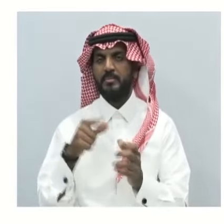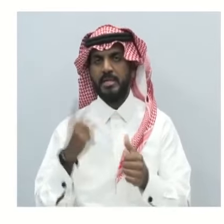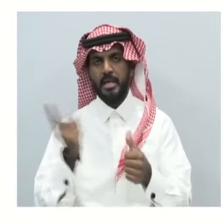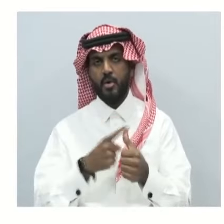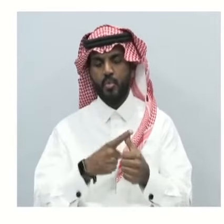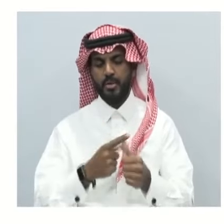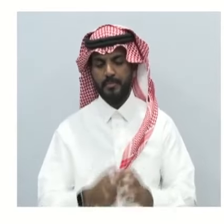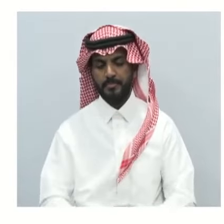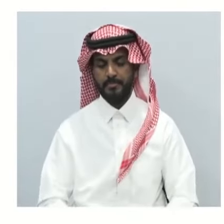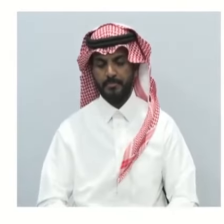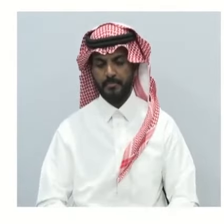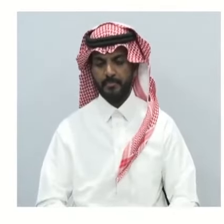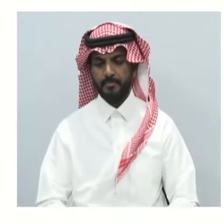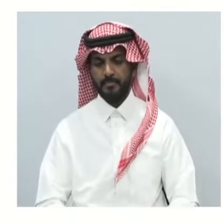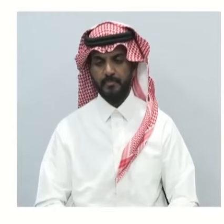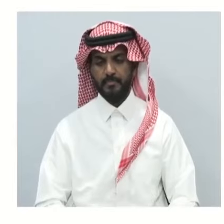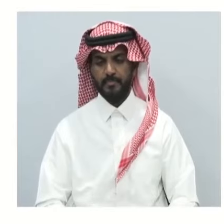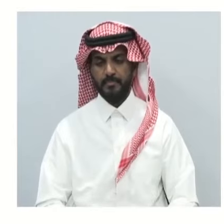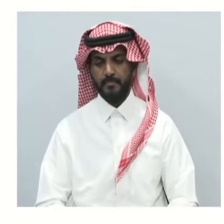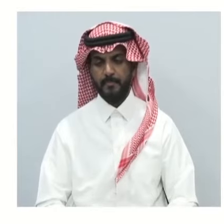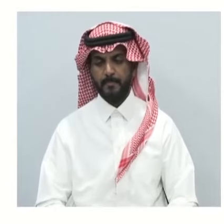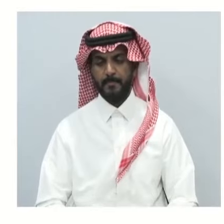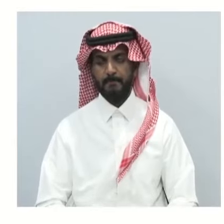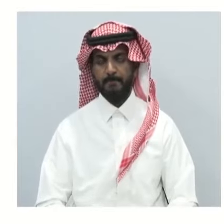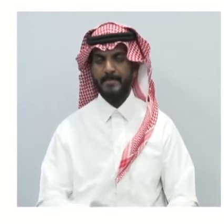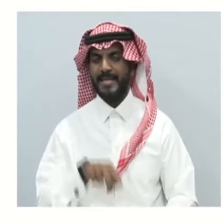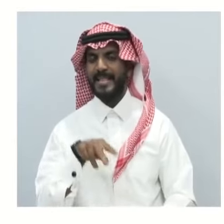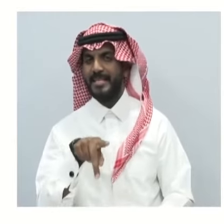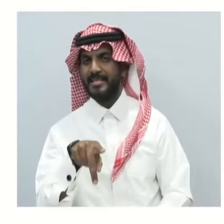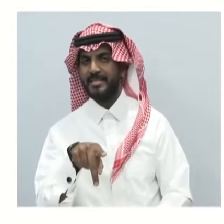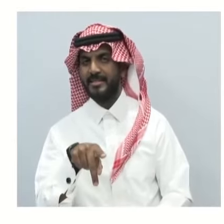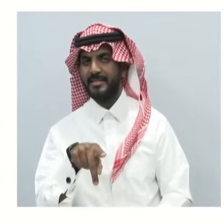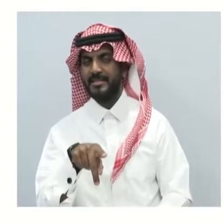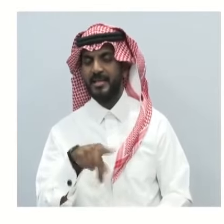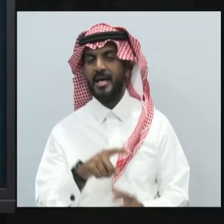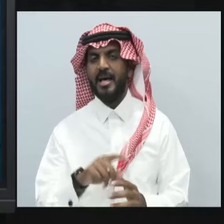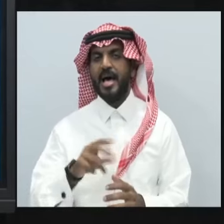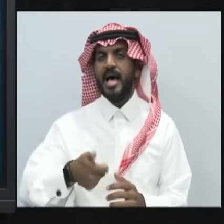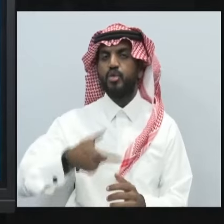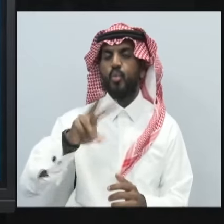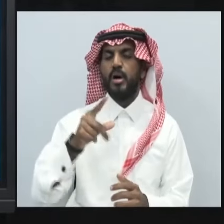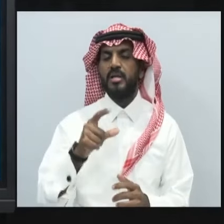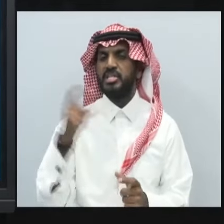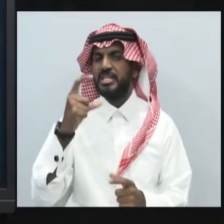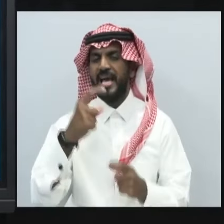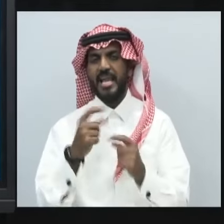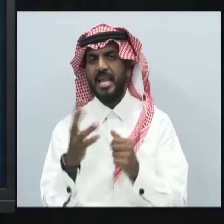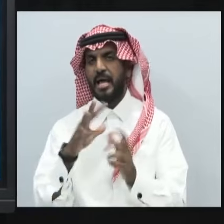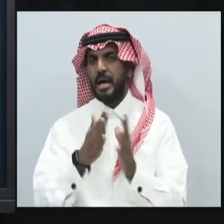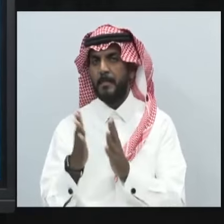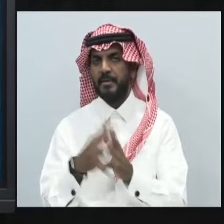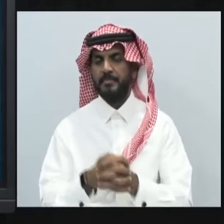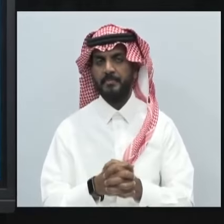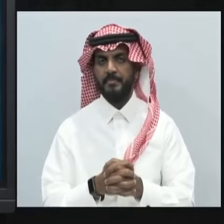التربيع الاول اذا هذين او هذه الاطوار التي تتعلق بعمليه ظاهرتي